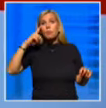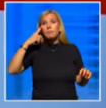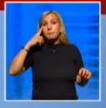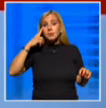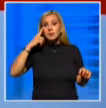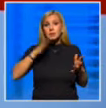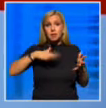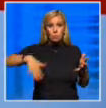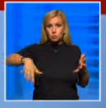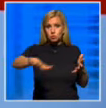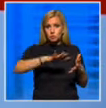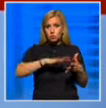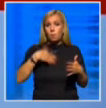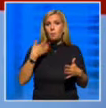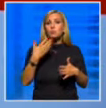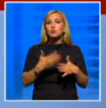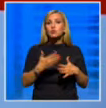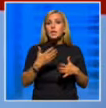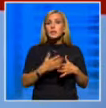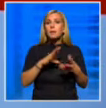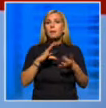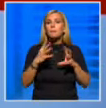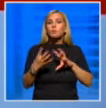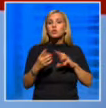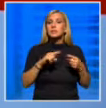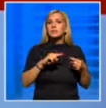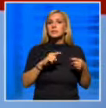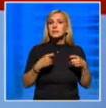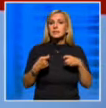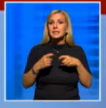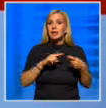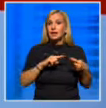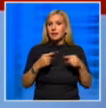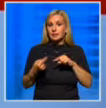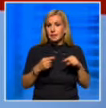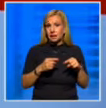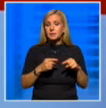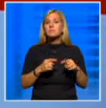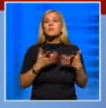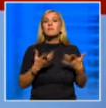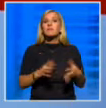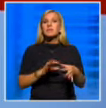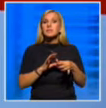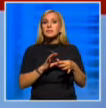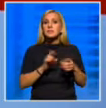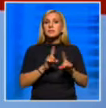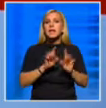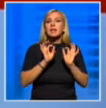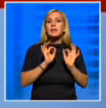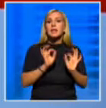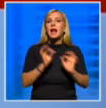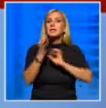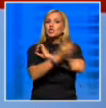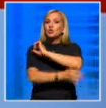от последните политически скандали? Твърденията за пропаганда на идеи и възгледи, свързани с нетрадиционна сексуална ориентация в